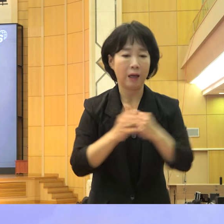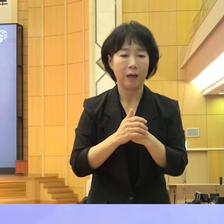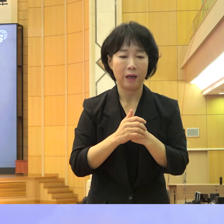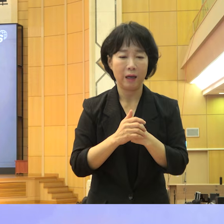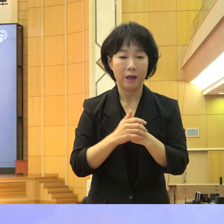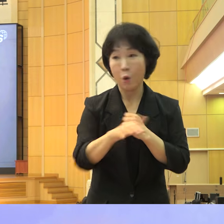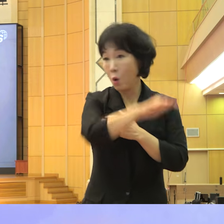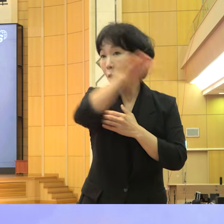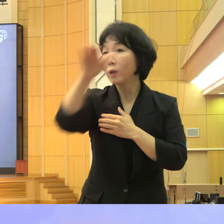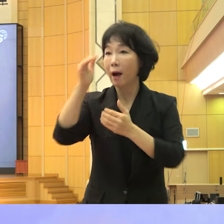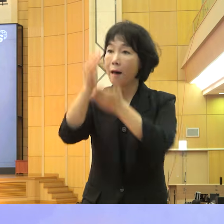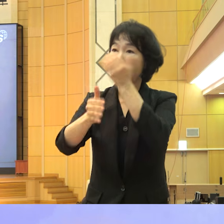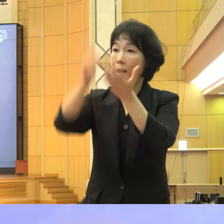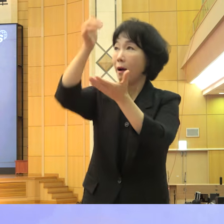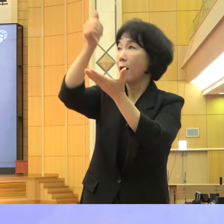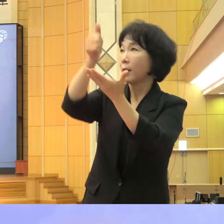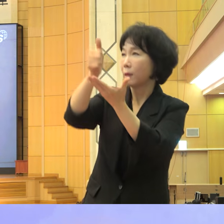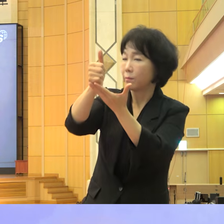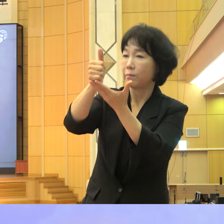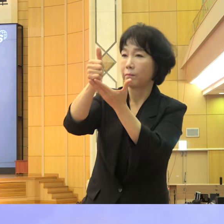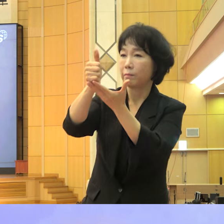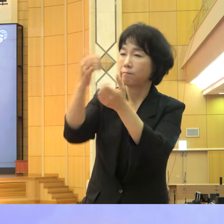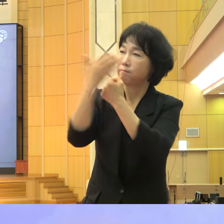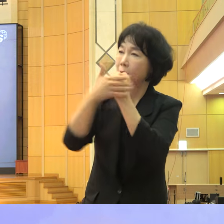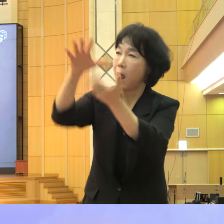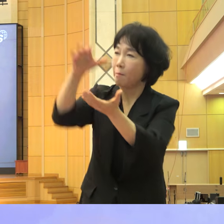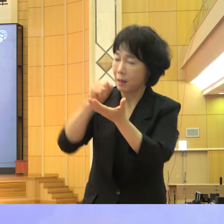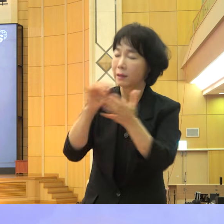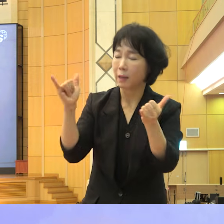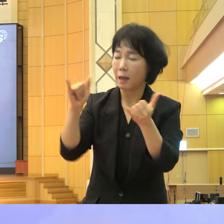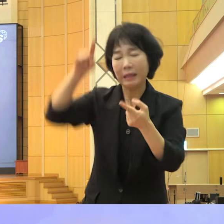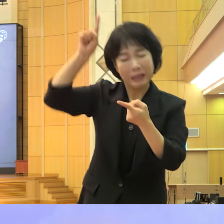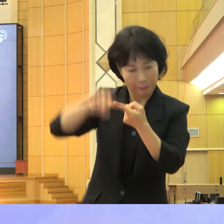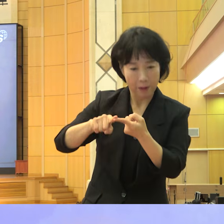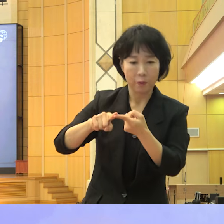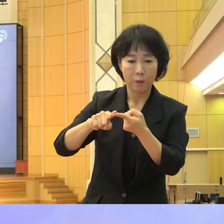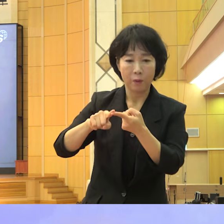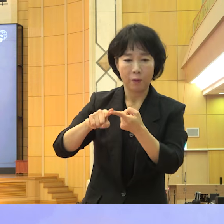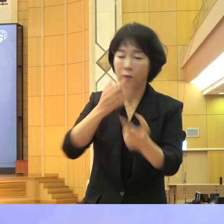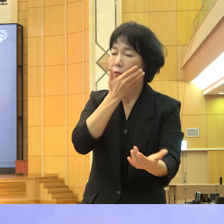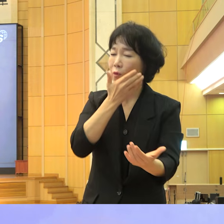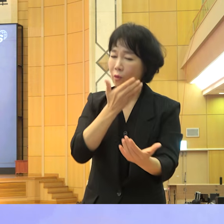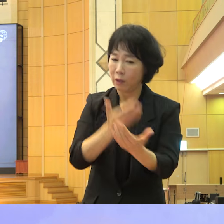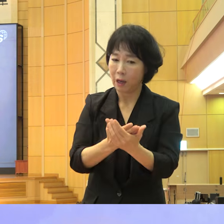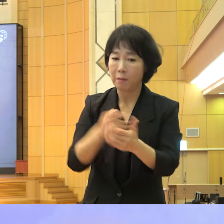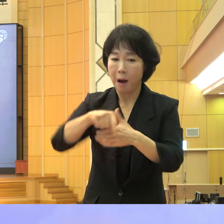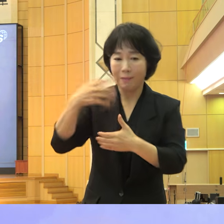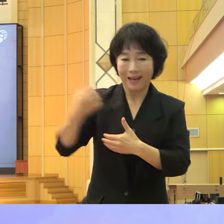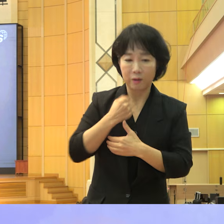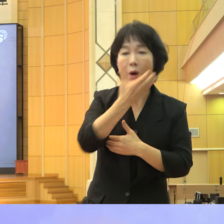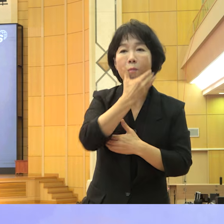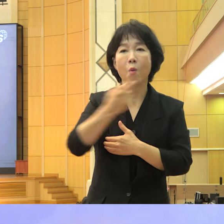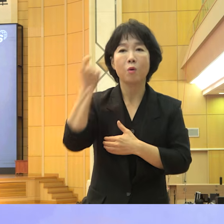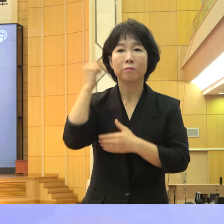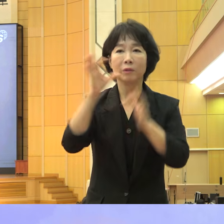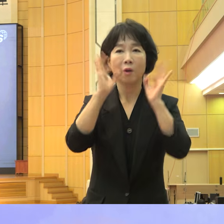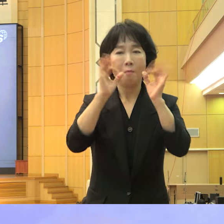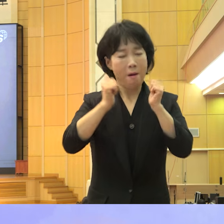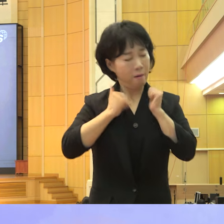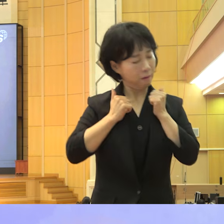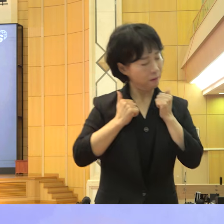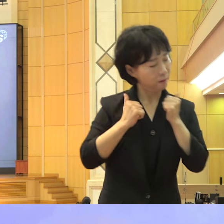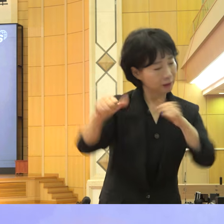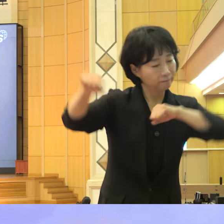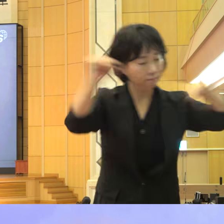저희들 하나님의 은혜를 받은 자로서 귀한 마음을 품고 나가서 예수의